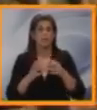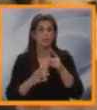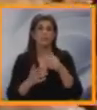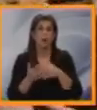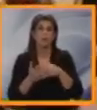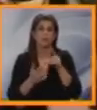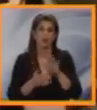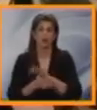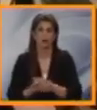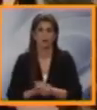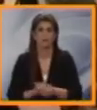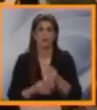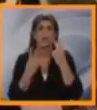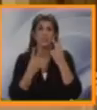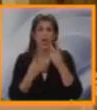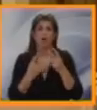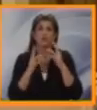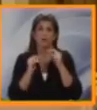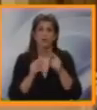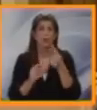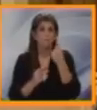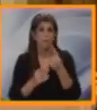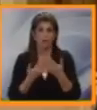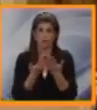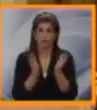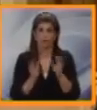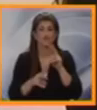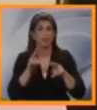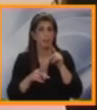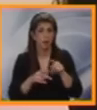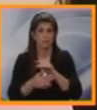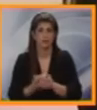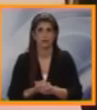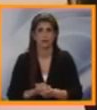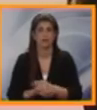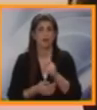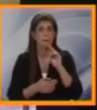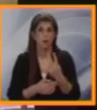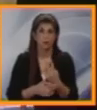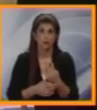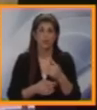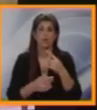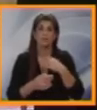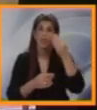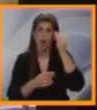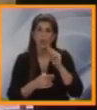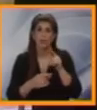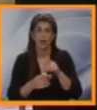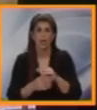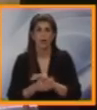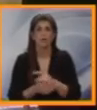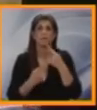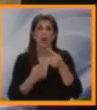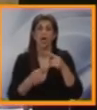בהזדמנות חגיגית. היה חשוב לחשוף פעם אחת בשביל לטפל בכך יותר טוב, ופעם שנייה כדי